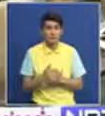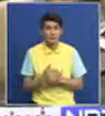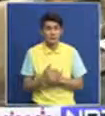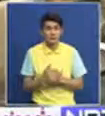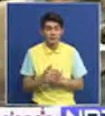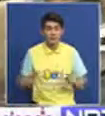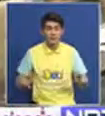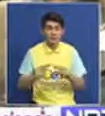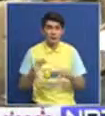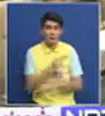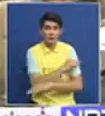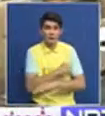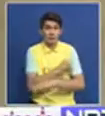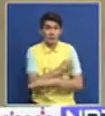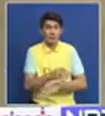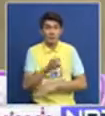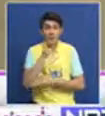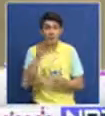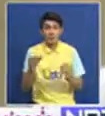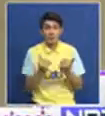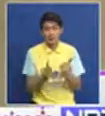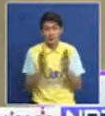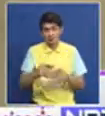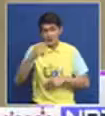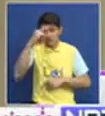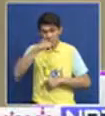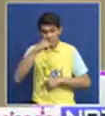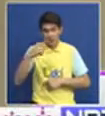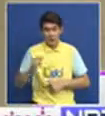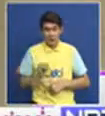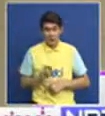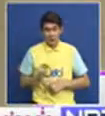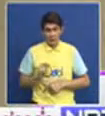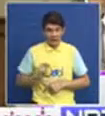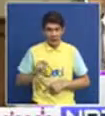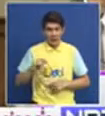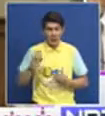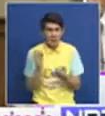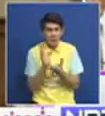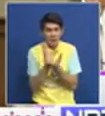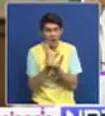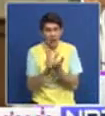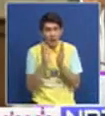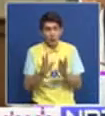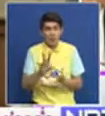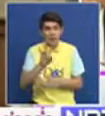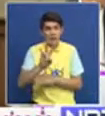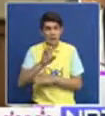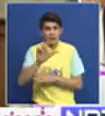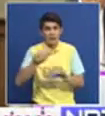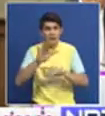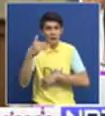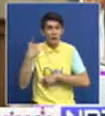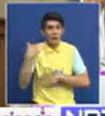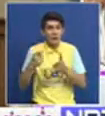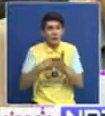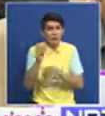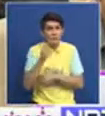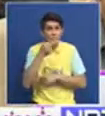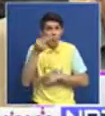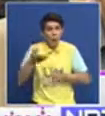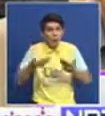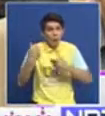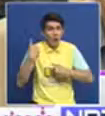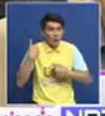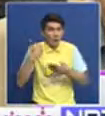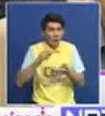กระทรวงสาธารณสุขระบุขณะนี้คนไทยมีภาวะไตเรื้อรังประมาณ 7,600,000 คนสาเหตุจากโรคเบาหวาน